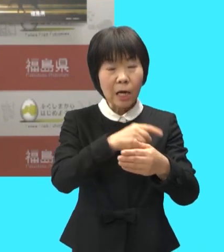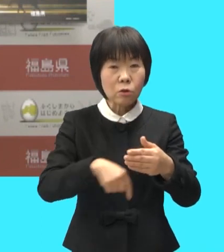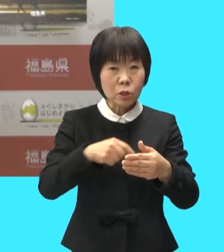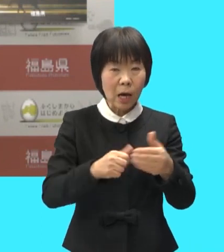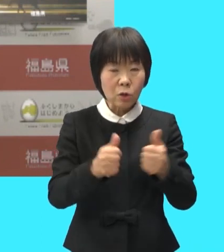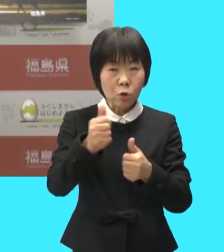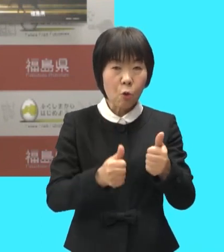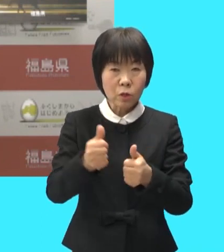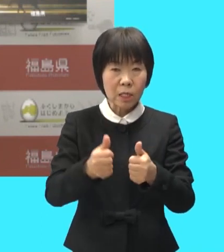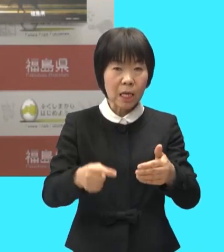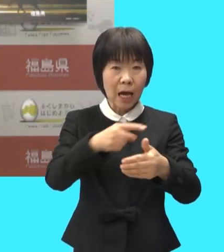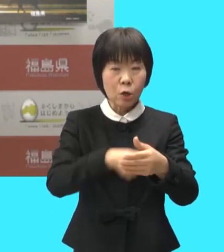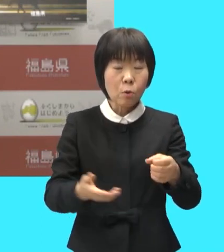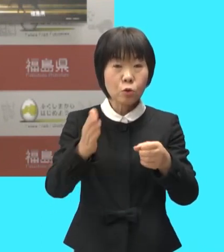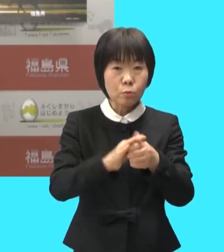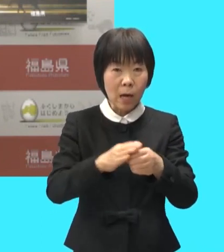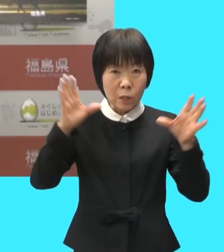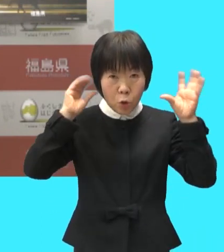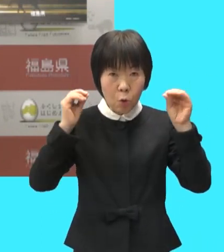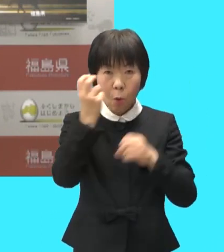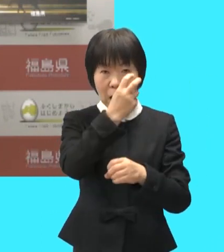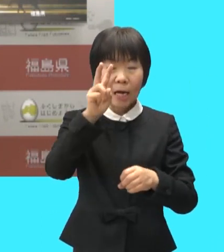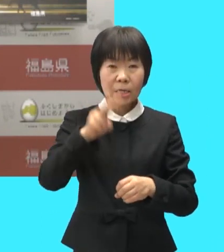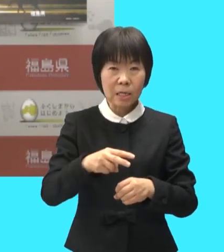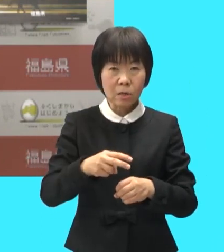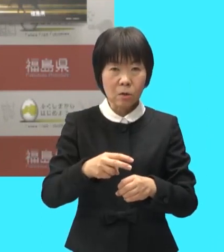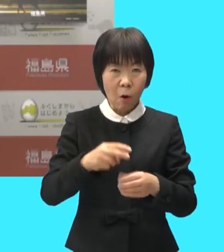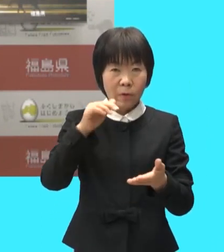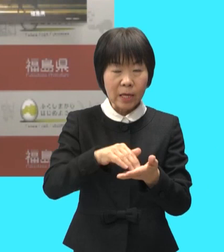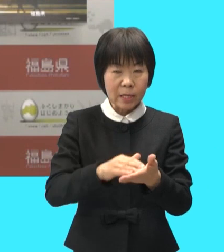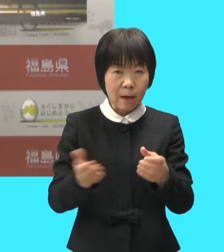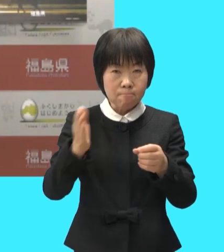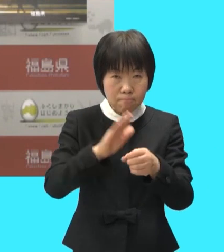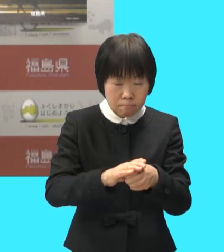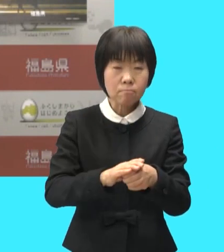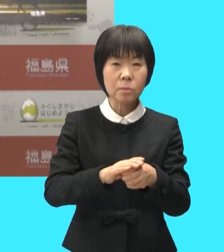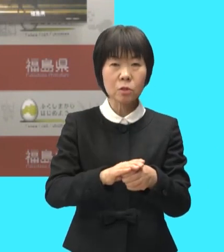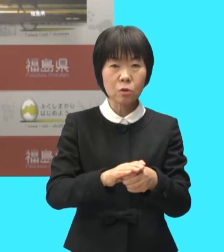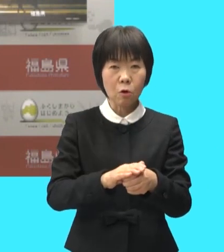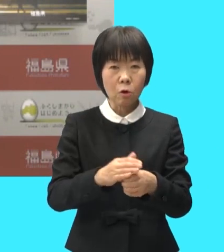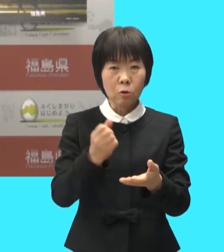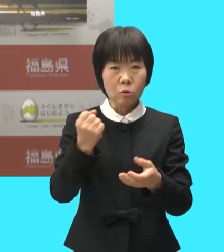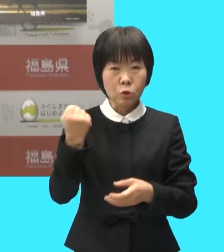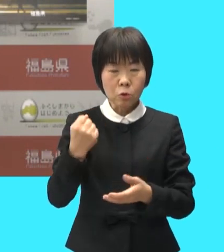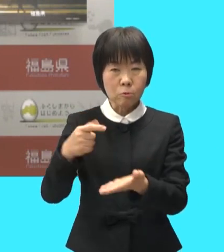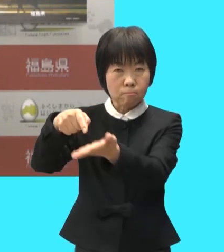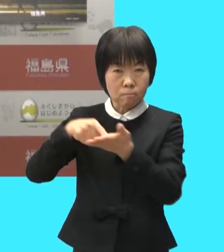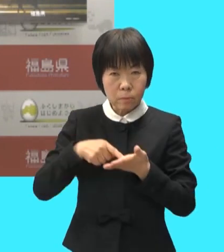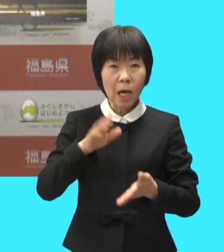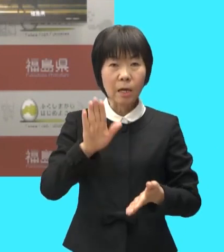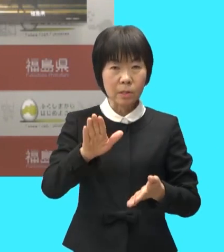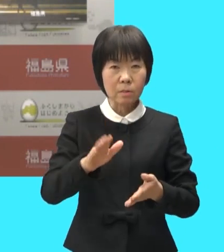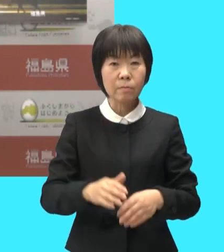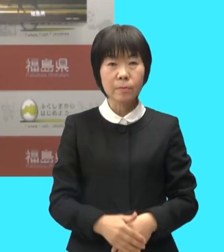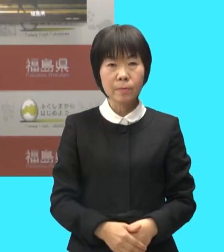内容も含め情報管理を徹底するよう強く求められているところでございます。以上であ